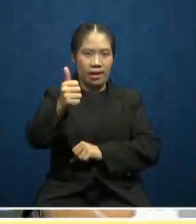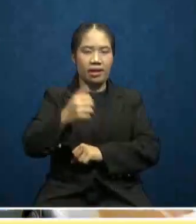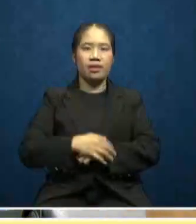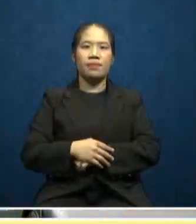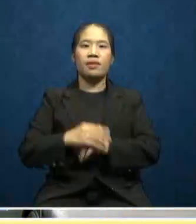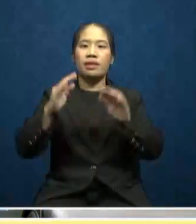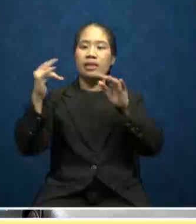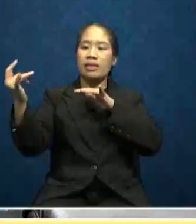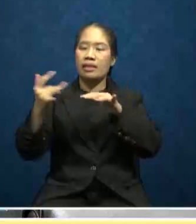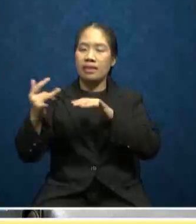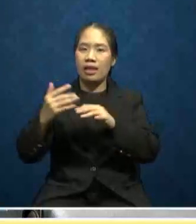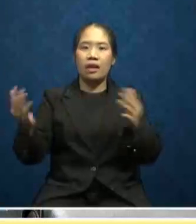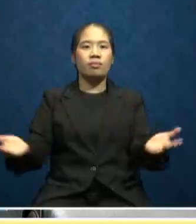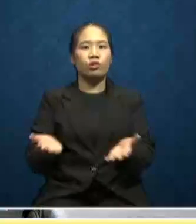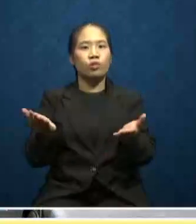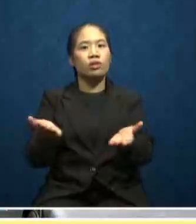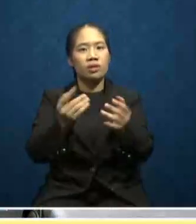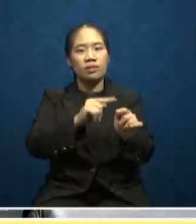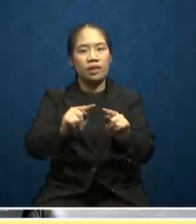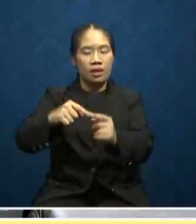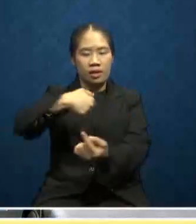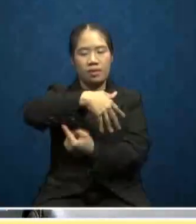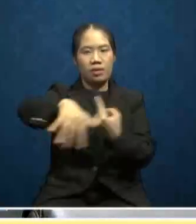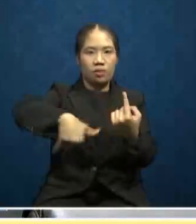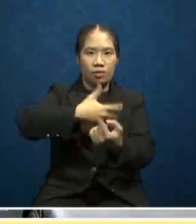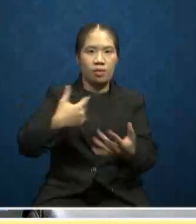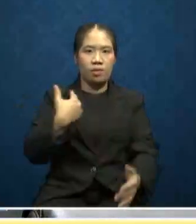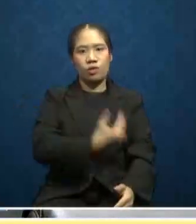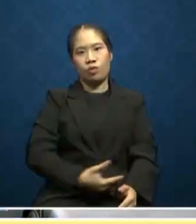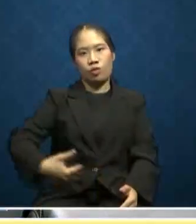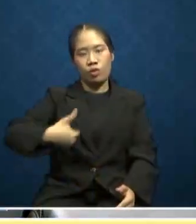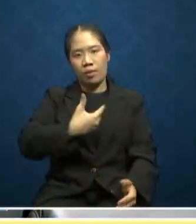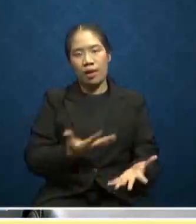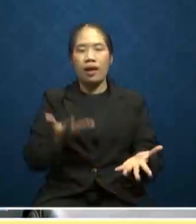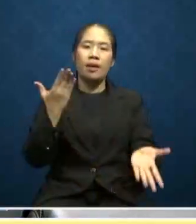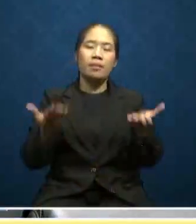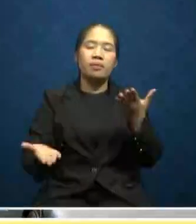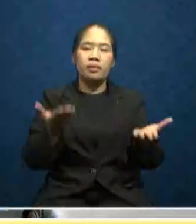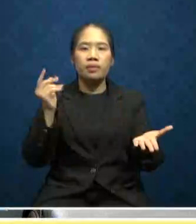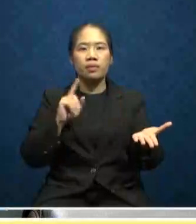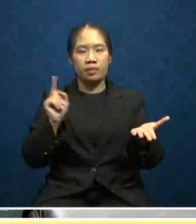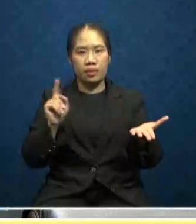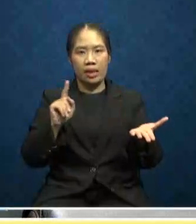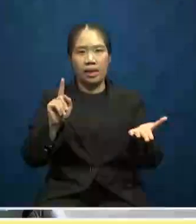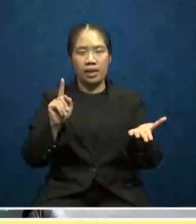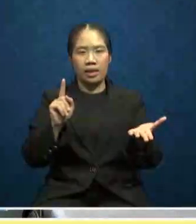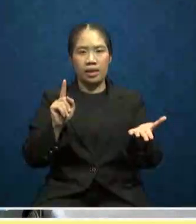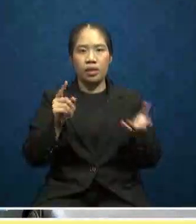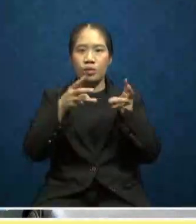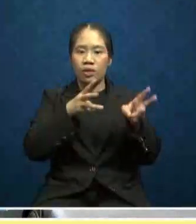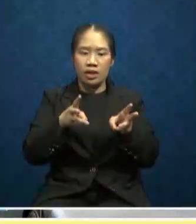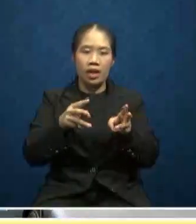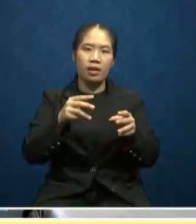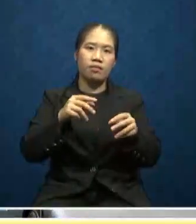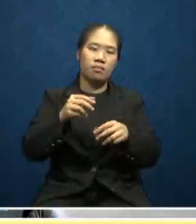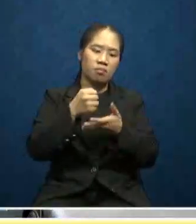เสริมนะฮะทั้งสภาพแวดล้อมและสุขภาพอนามัยสื่อสารทั้งในเรื่องของการบำบัดจัดการ